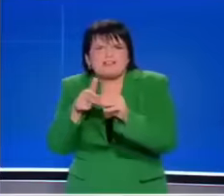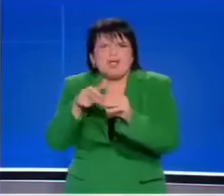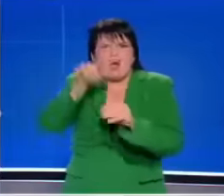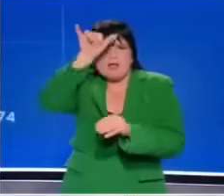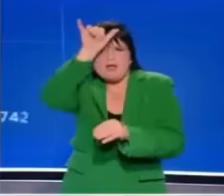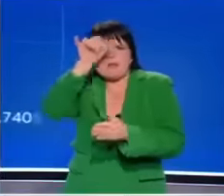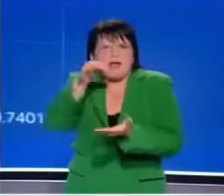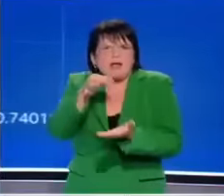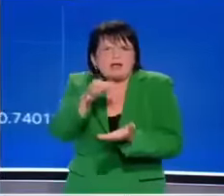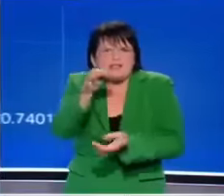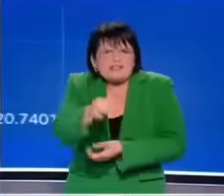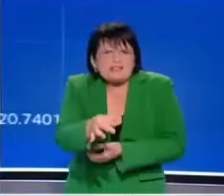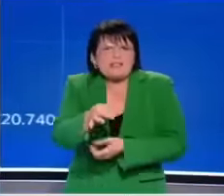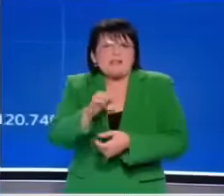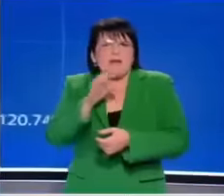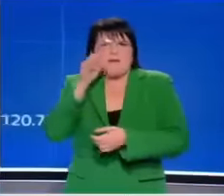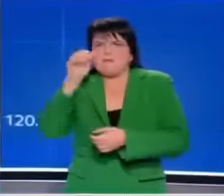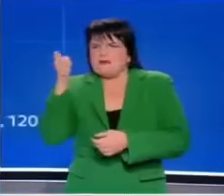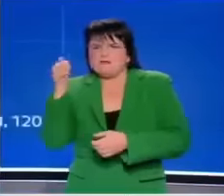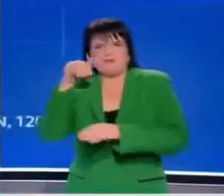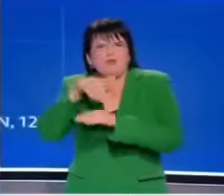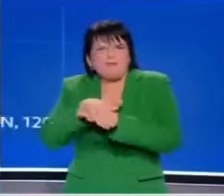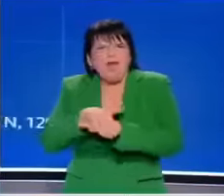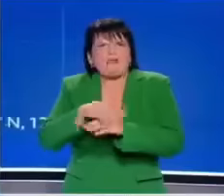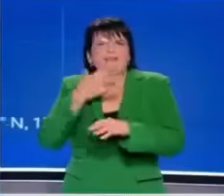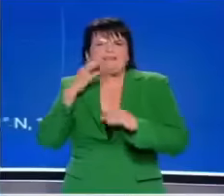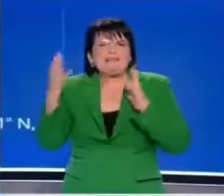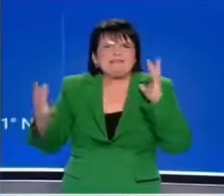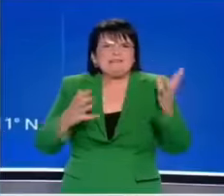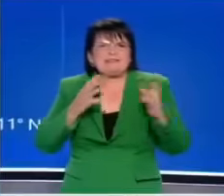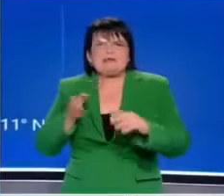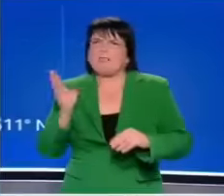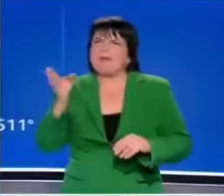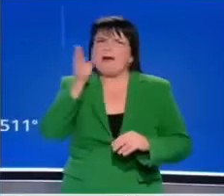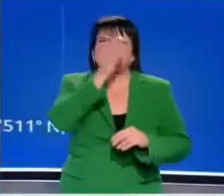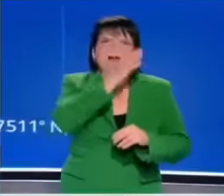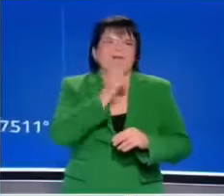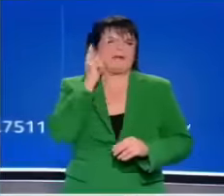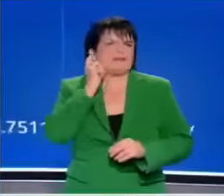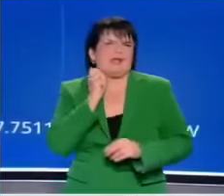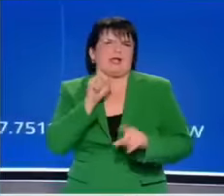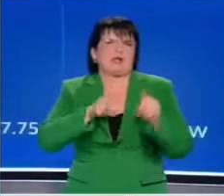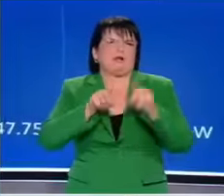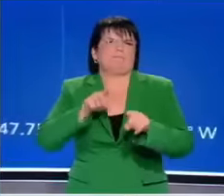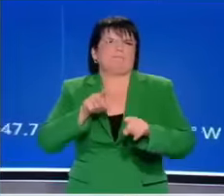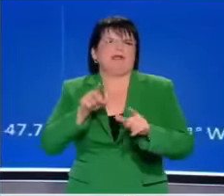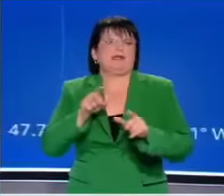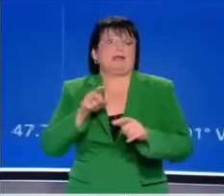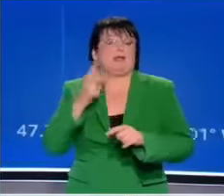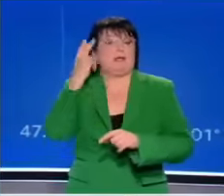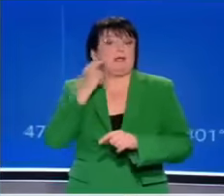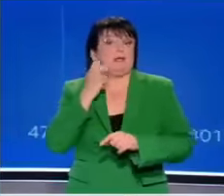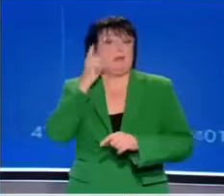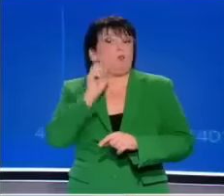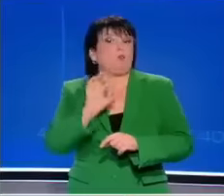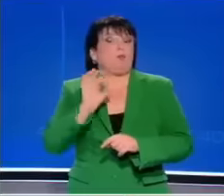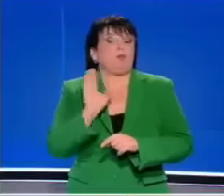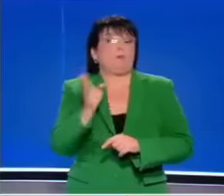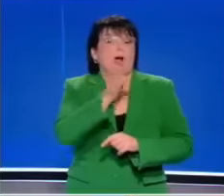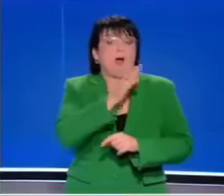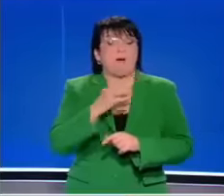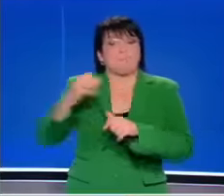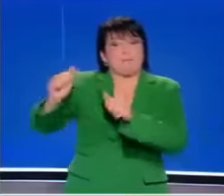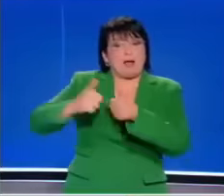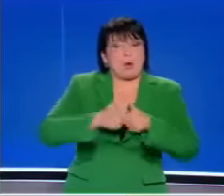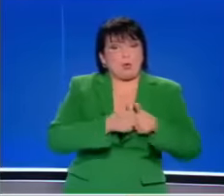ύδρα το σάββατο βράδυ δηλαδή εντάξει πλοκή προεκλογική αλλι είναι πολύ εντυπωσιακό έχει έχει έχει όπως παρακολουθεί εμένα